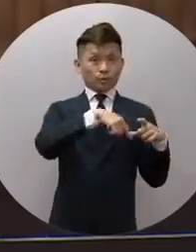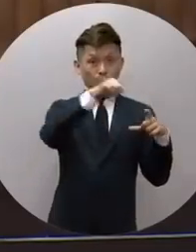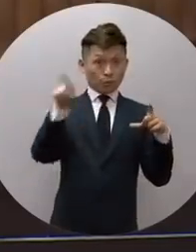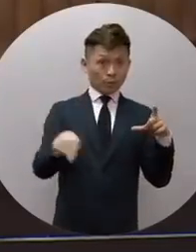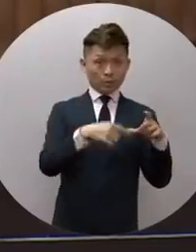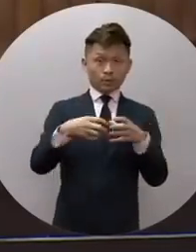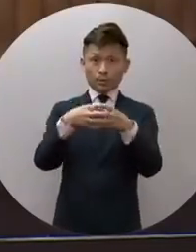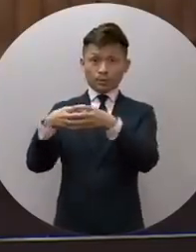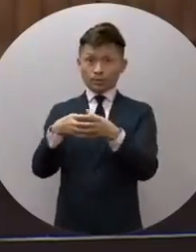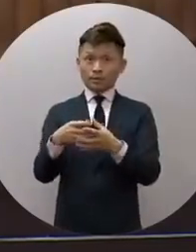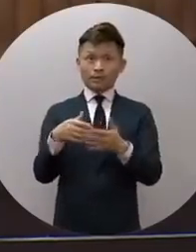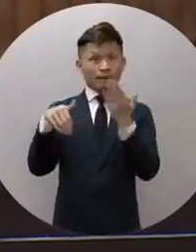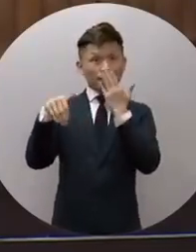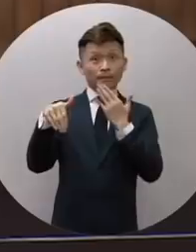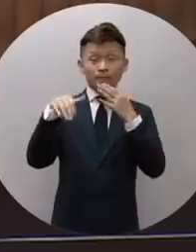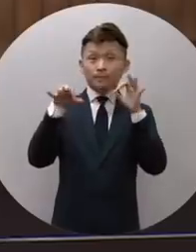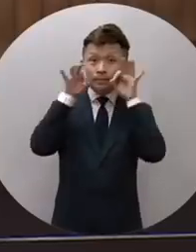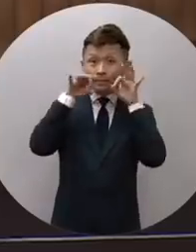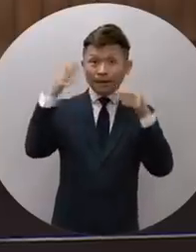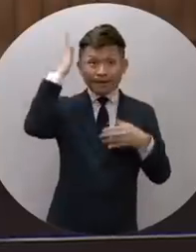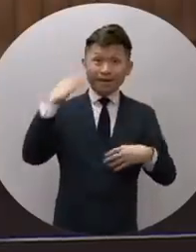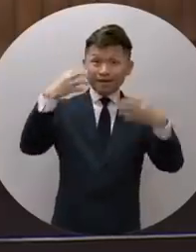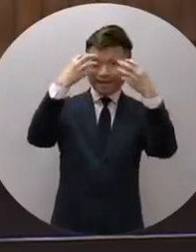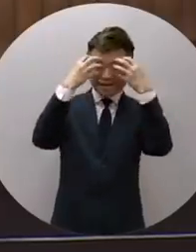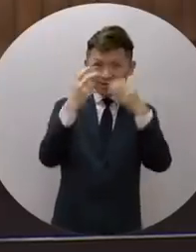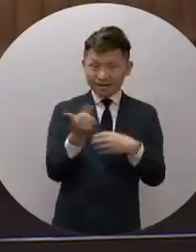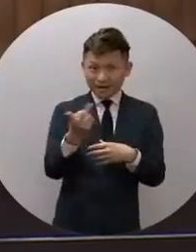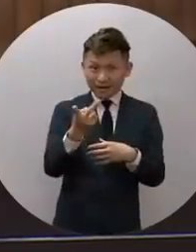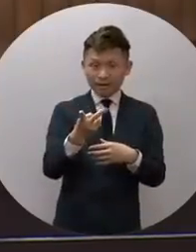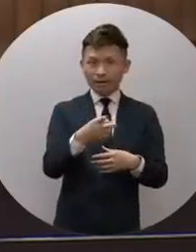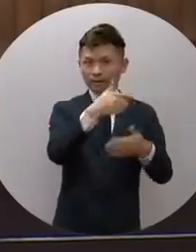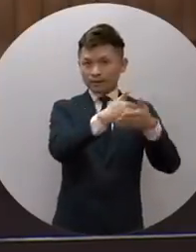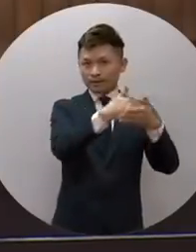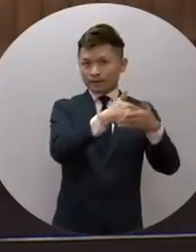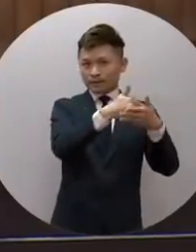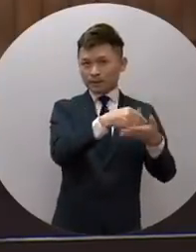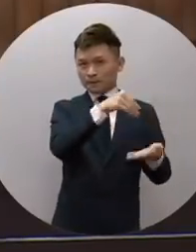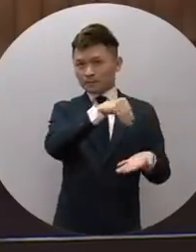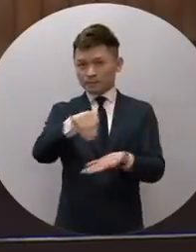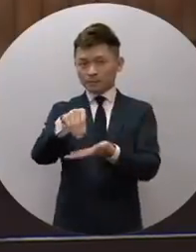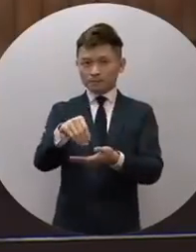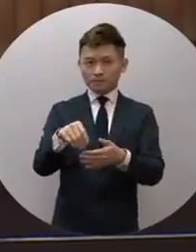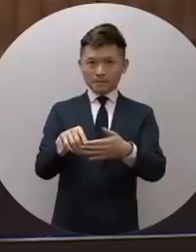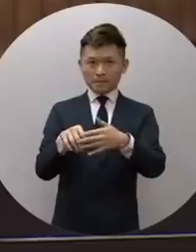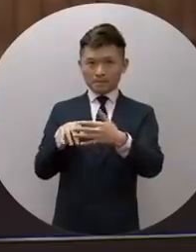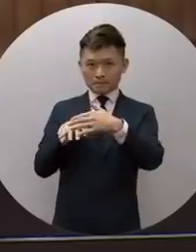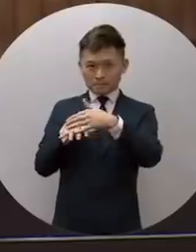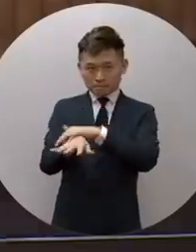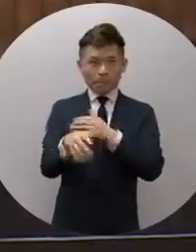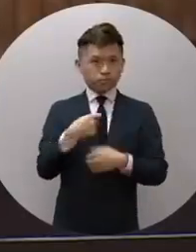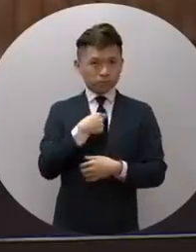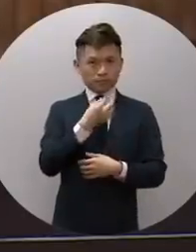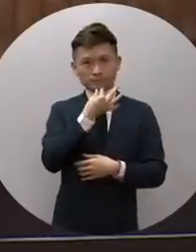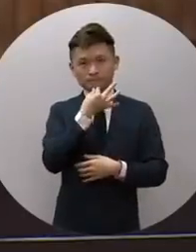对者也已不要陷入中共统战的陷阱，折腾了四年之久，才到台